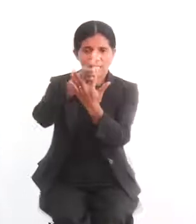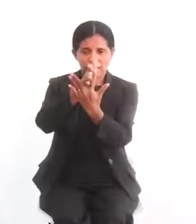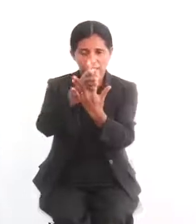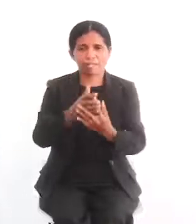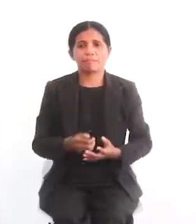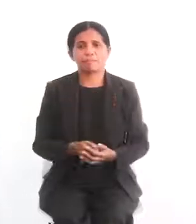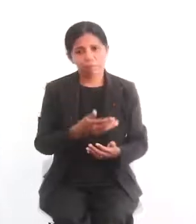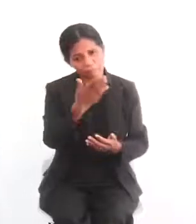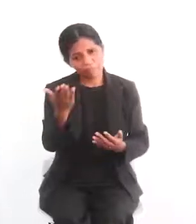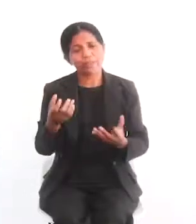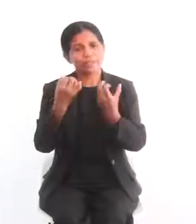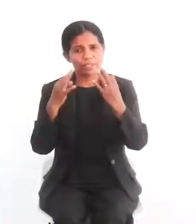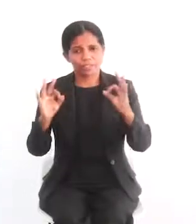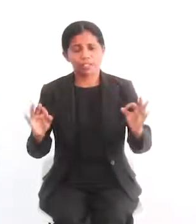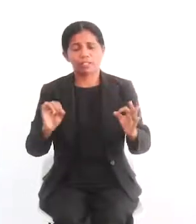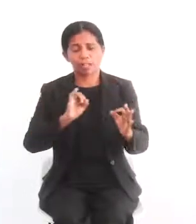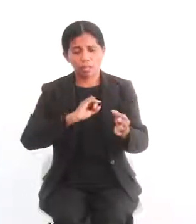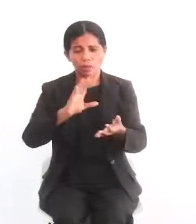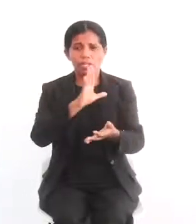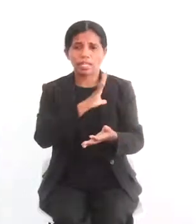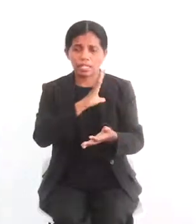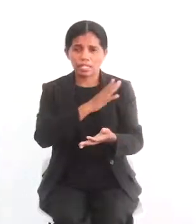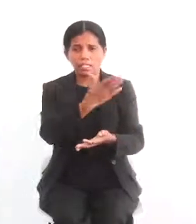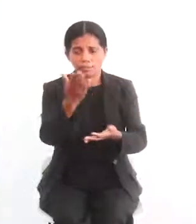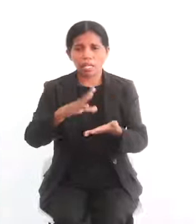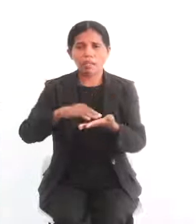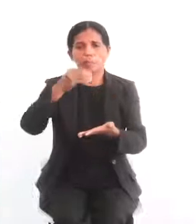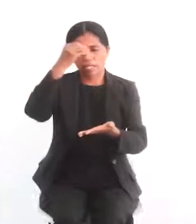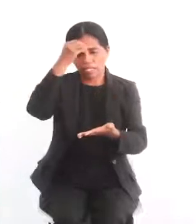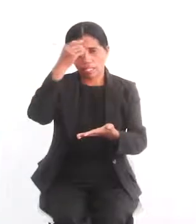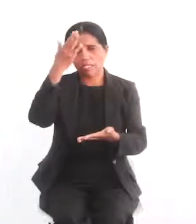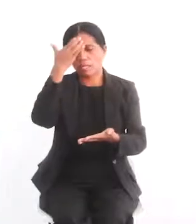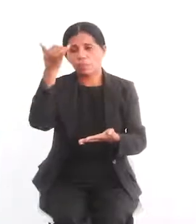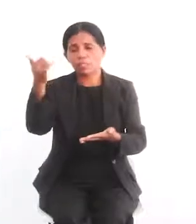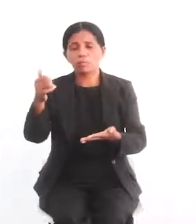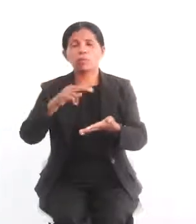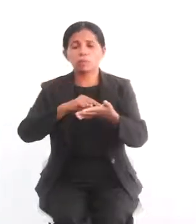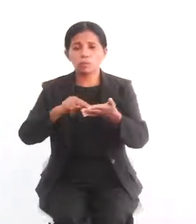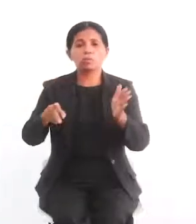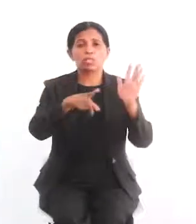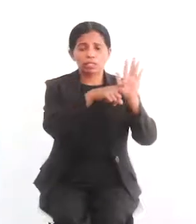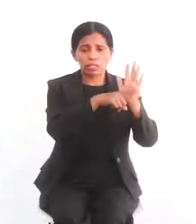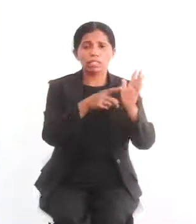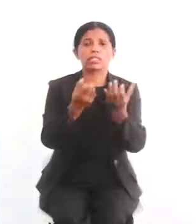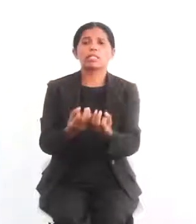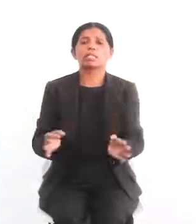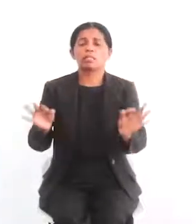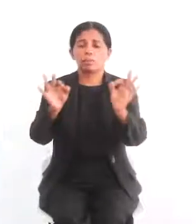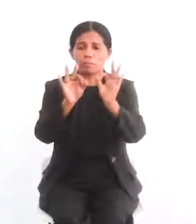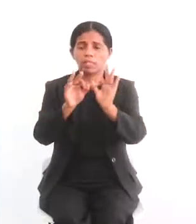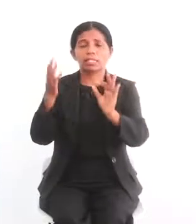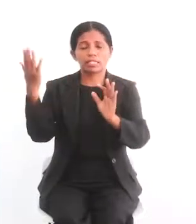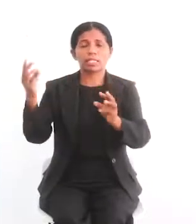Maknedit alin sira ba episode ohinian, hau hein katak alin sira aprende ona tambah sama ke numru negativu importanti iha